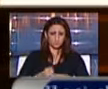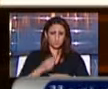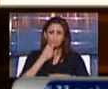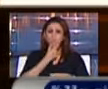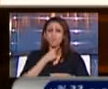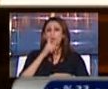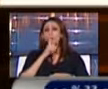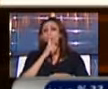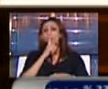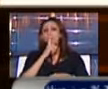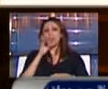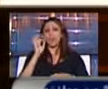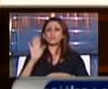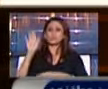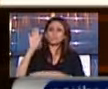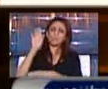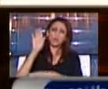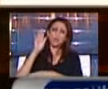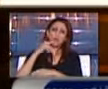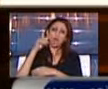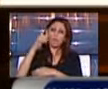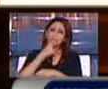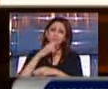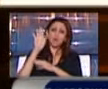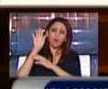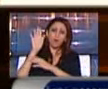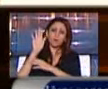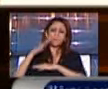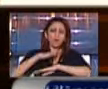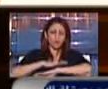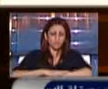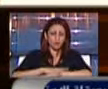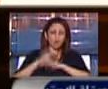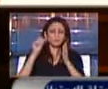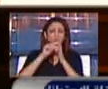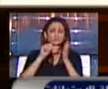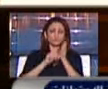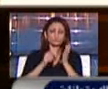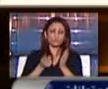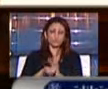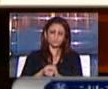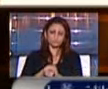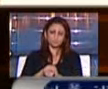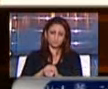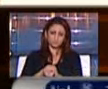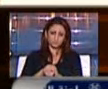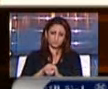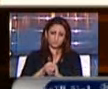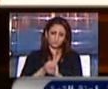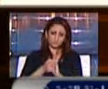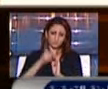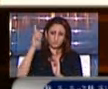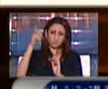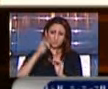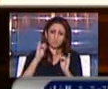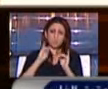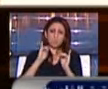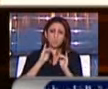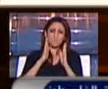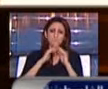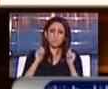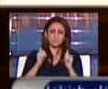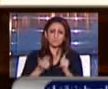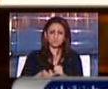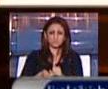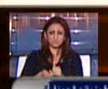وهو اقسم على احترام الدستور والقانون، وقال عده مرات انا الان سوف اتدخل لاحمي الثوره امام اهداف مصر ممن يريد